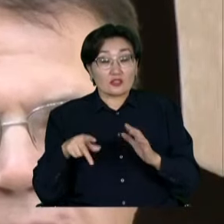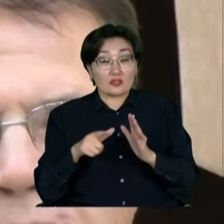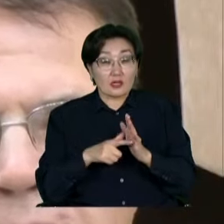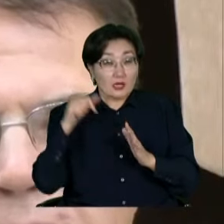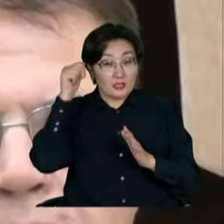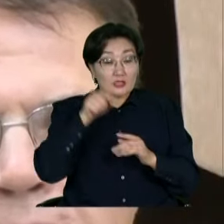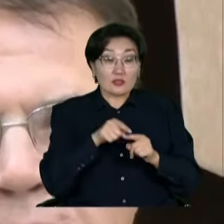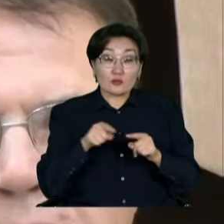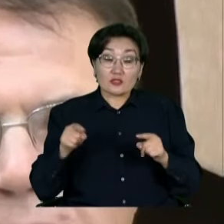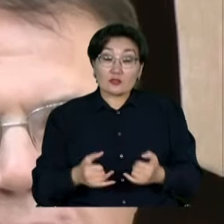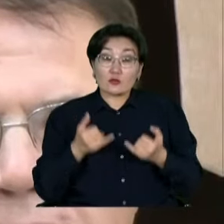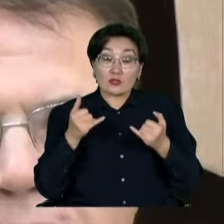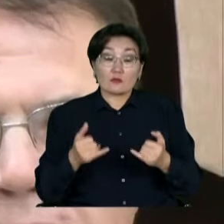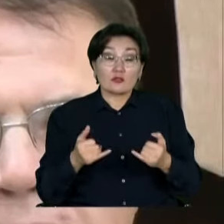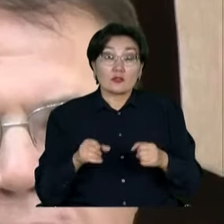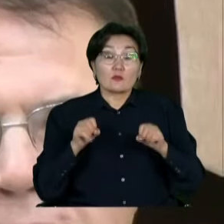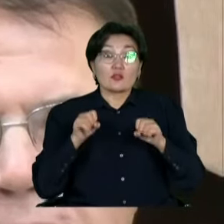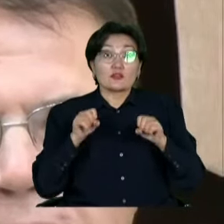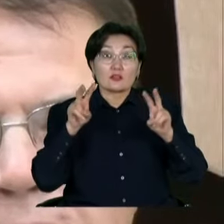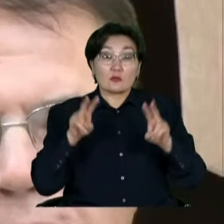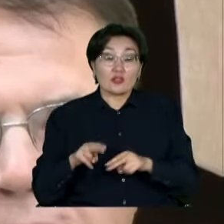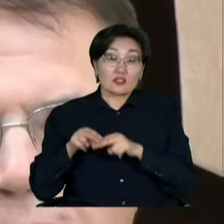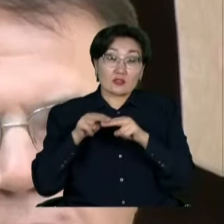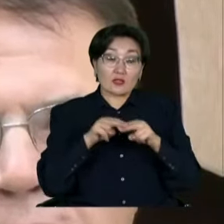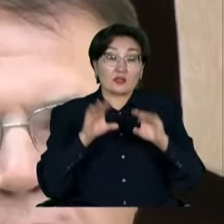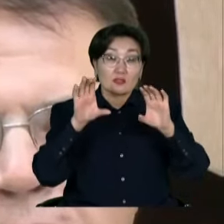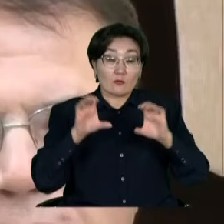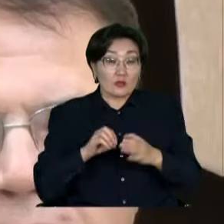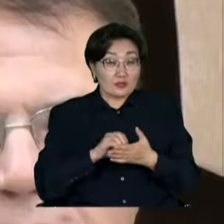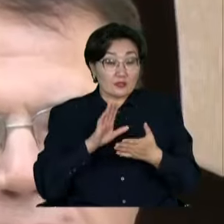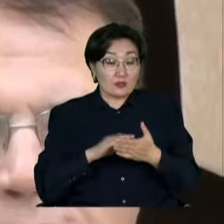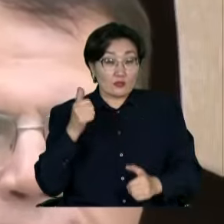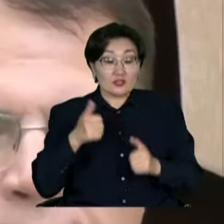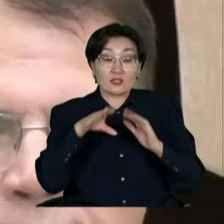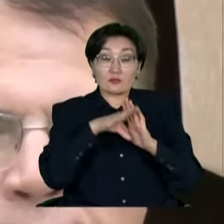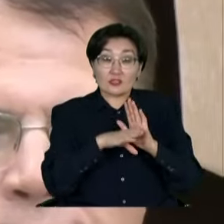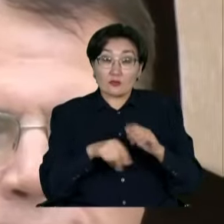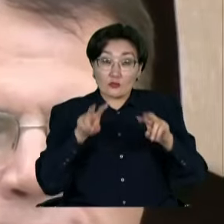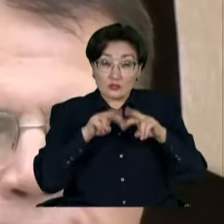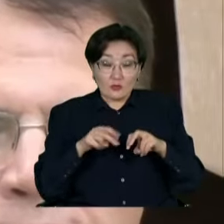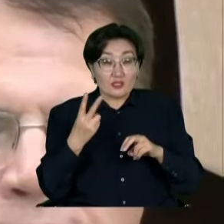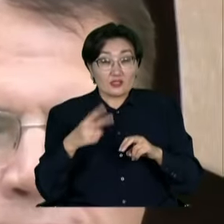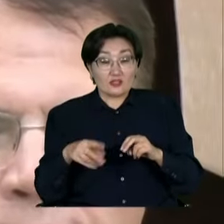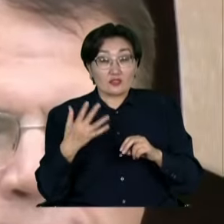2025-2027 жылдарға арналған кепілдендірілген трансфер туралы заңды мақұлдауда. Салыстырмалы кестені қарап,